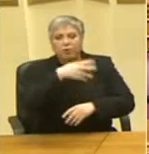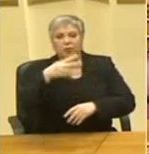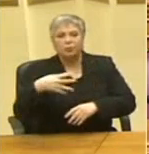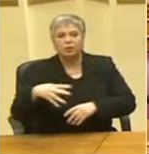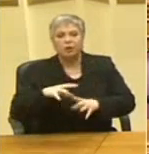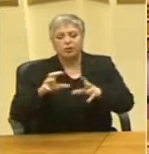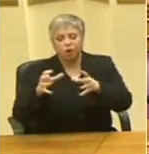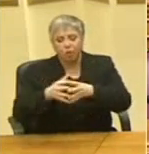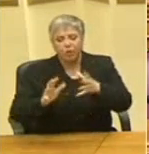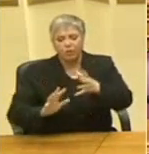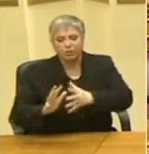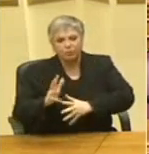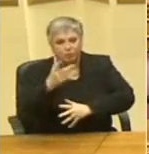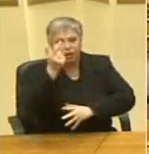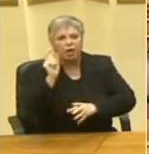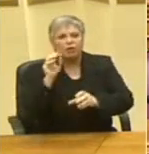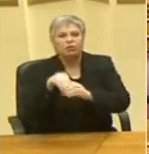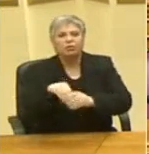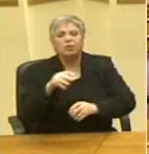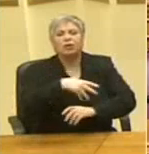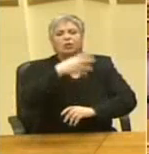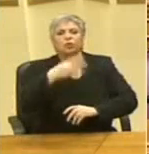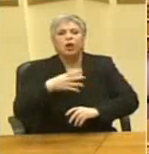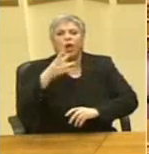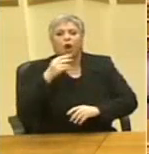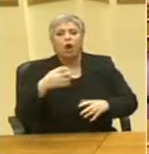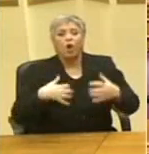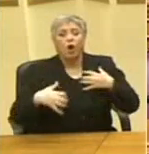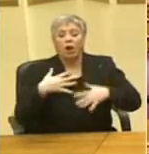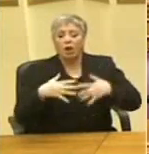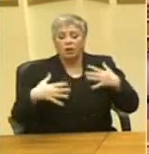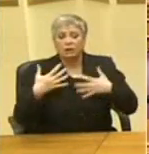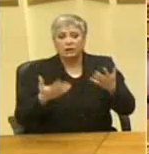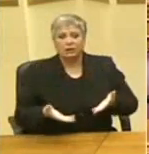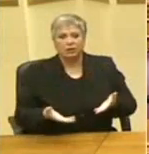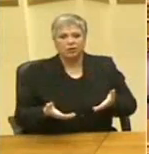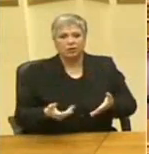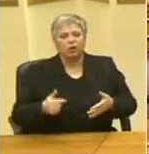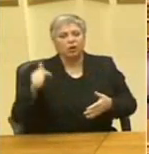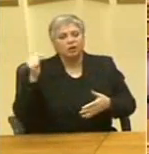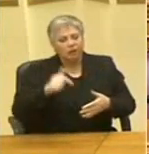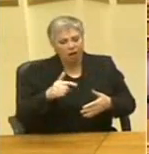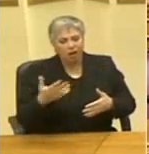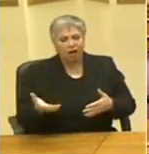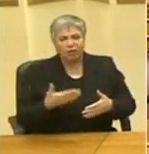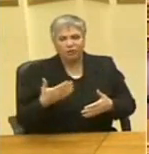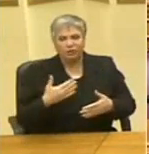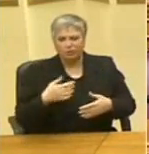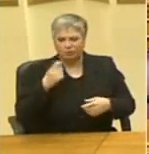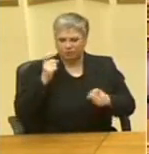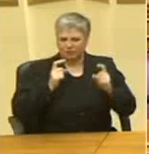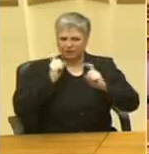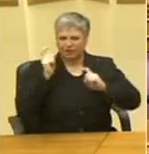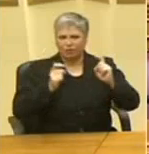δυνάμεις συμμαχούν με το ΣΥΡΙΖΑ, διότι ανησυχούν και προβληματίζονται για τον κίνδυνο